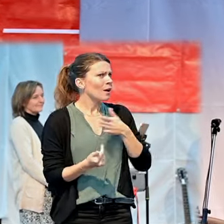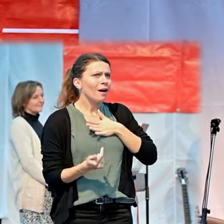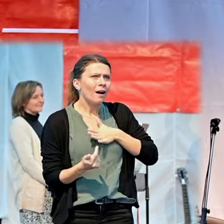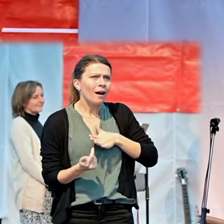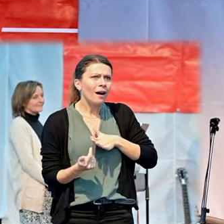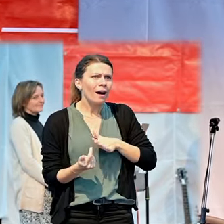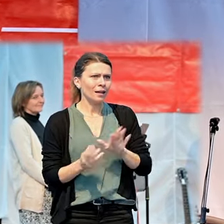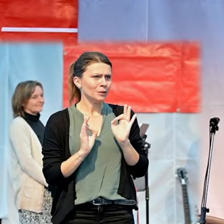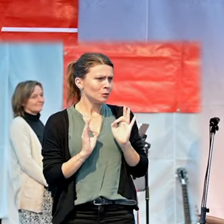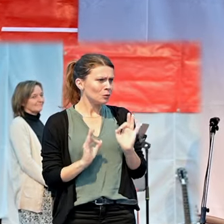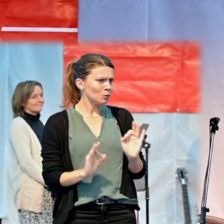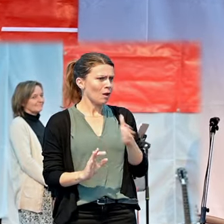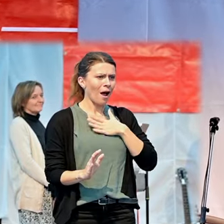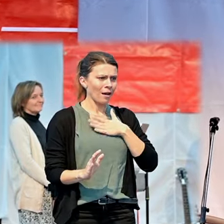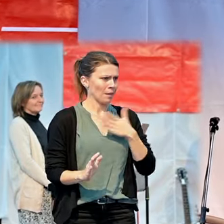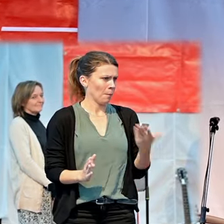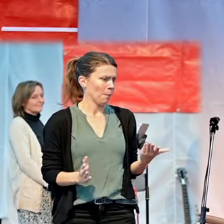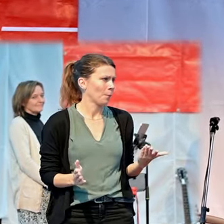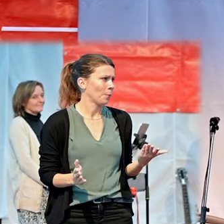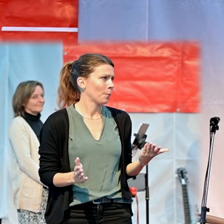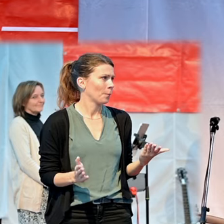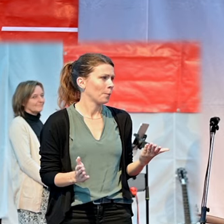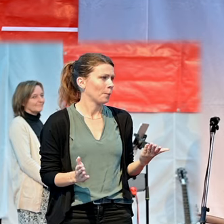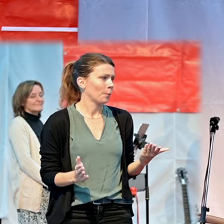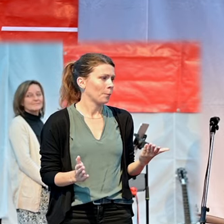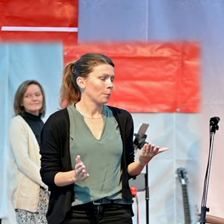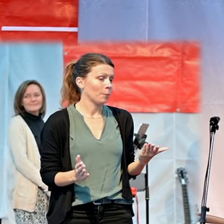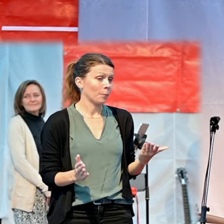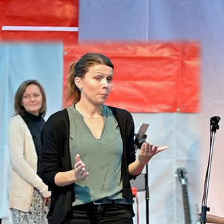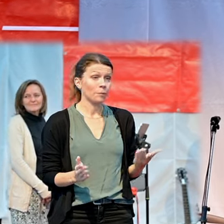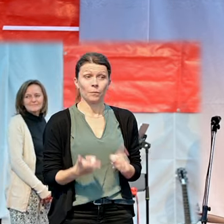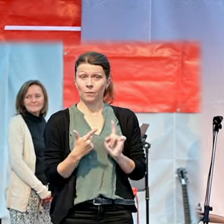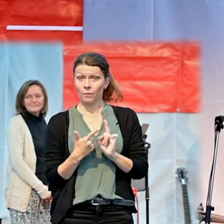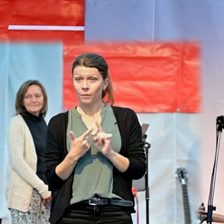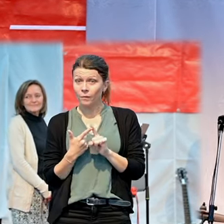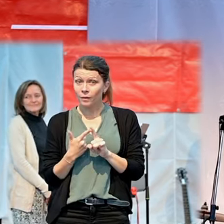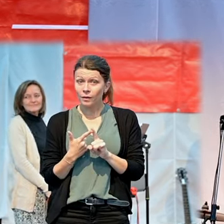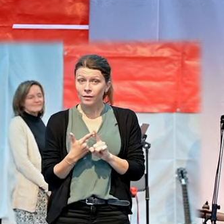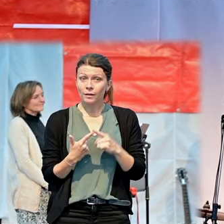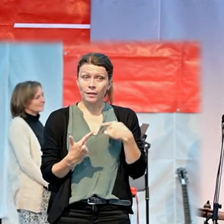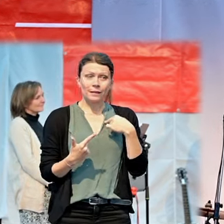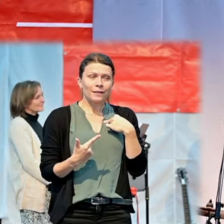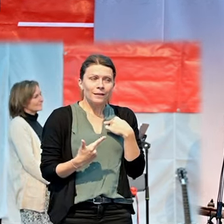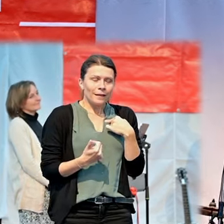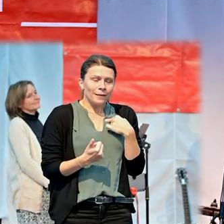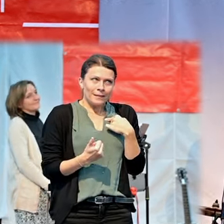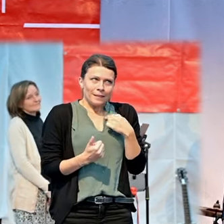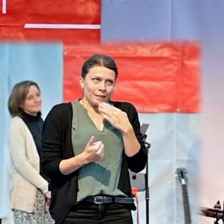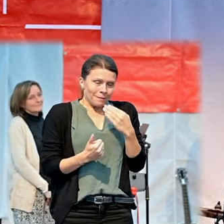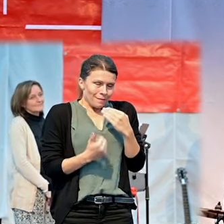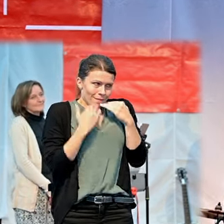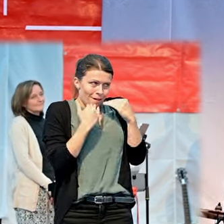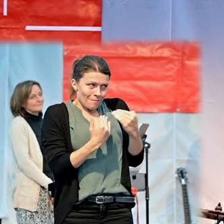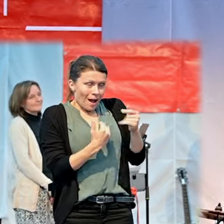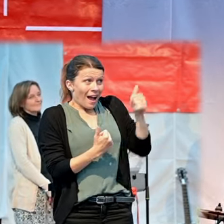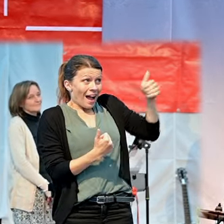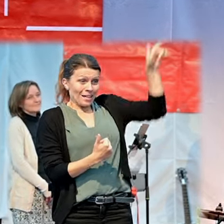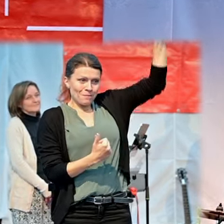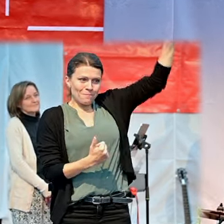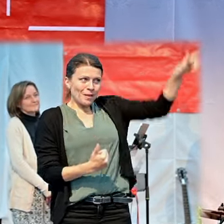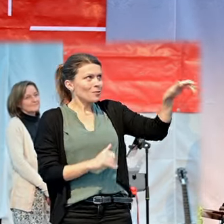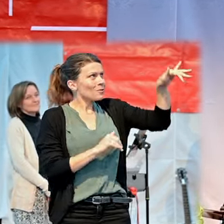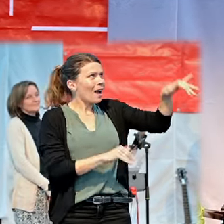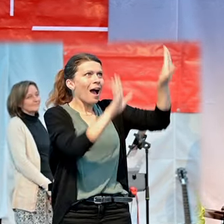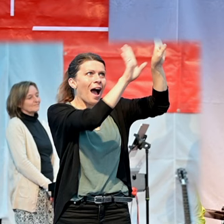heilsam. Das ist das eine. Und dann bin ich froh, dass es diesen einen gibt, von dem alles